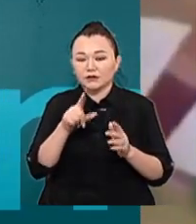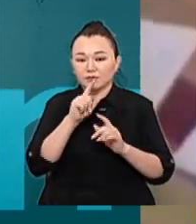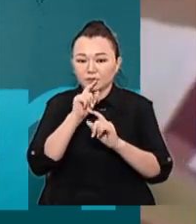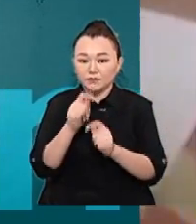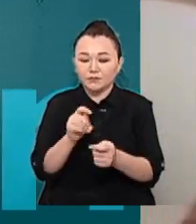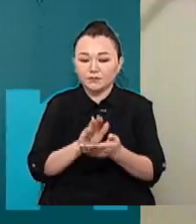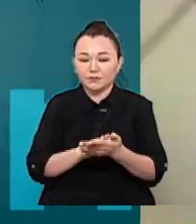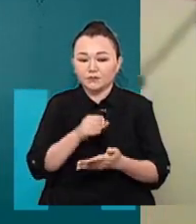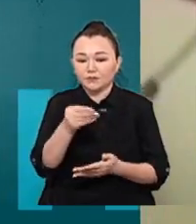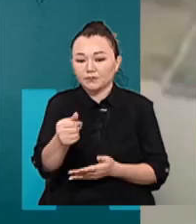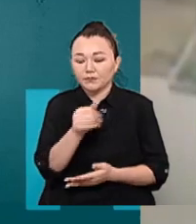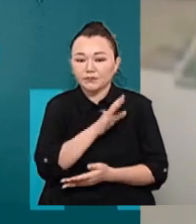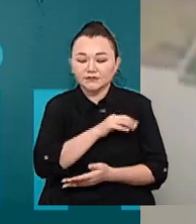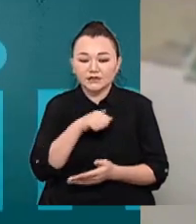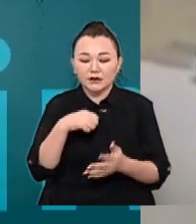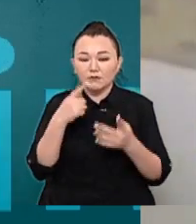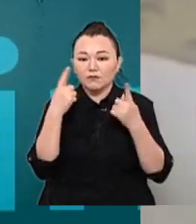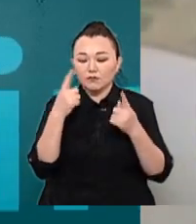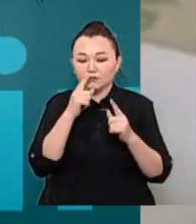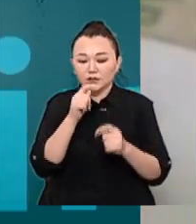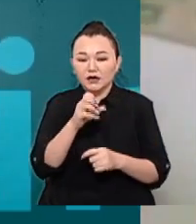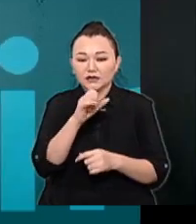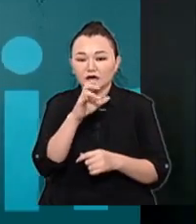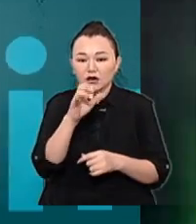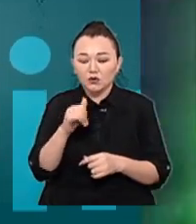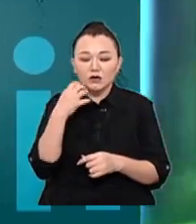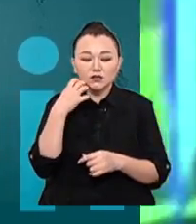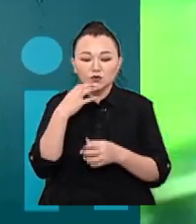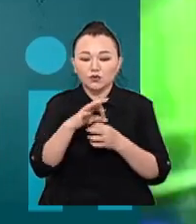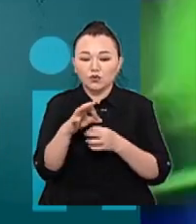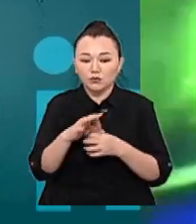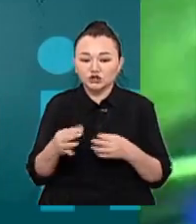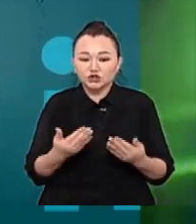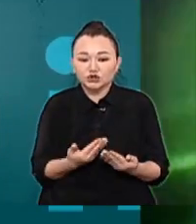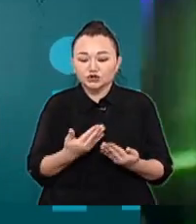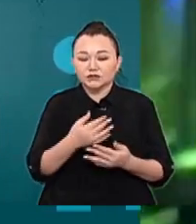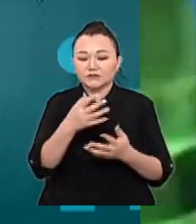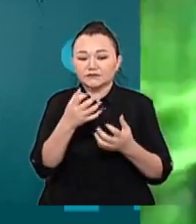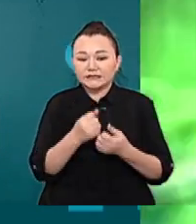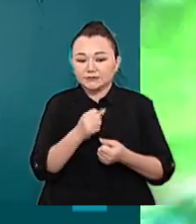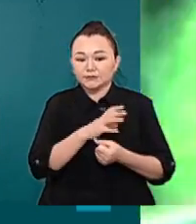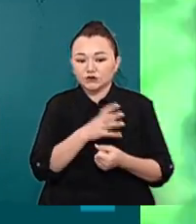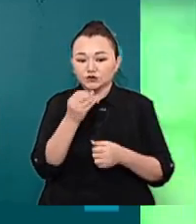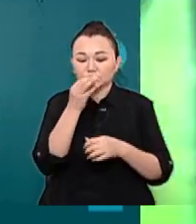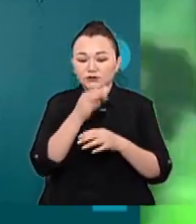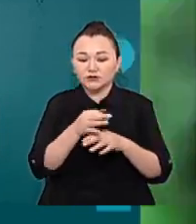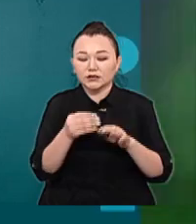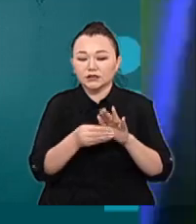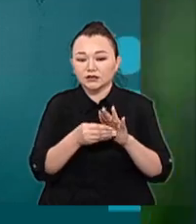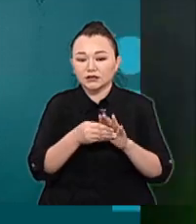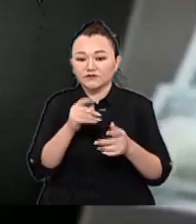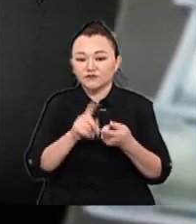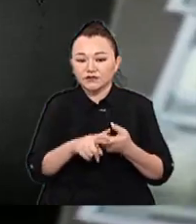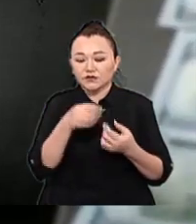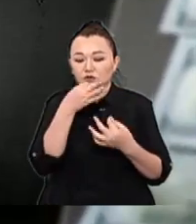сыйақы төлінген. Ең үлкен сыйақыны Атырау және Қызылорда облыстарының тұрғындары алған. Айта кетсек, сыбайлас жемқорлық дерегі